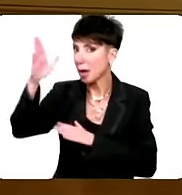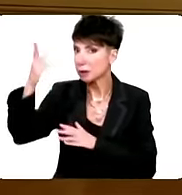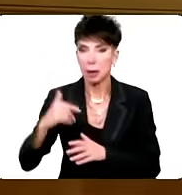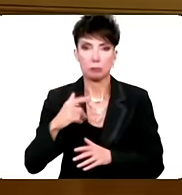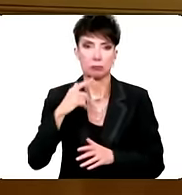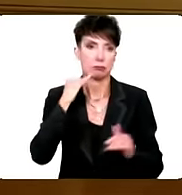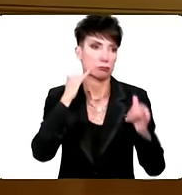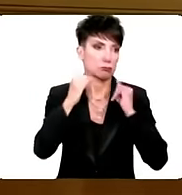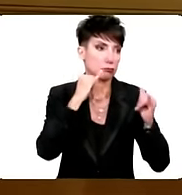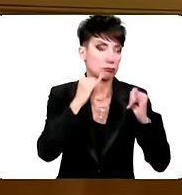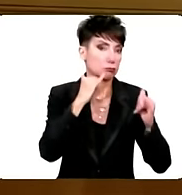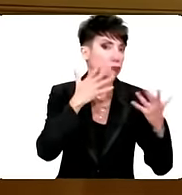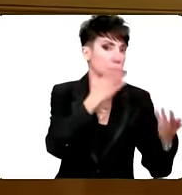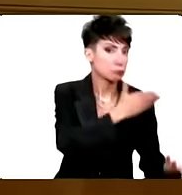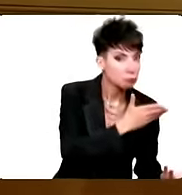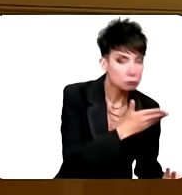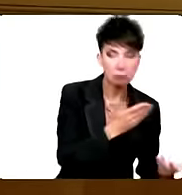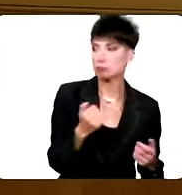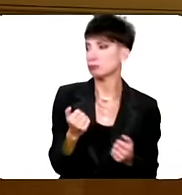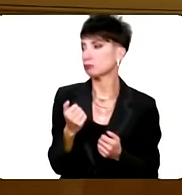τηλεπικοινωνίες, ζητήματα